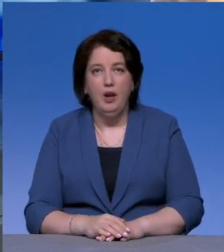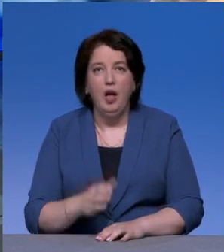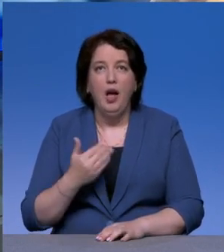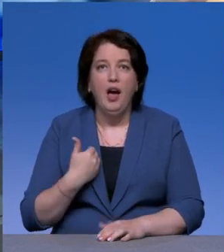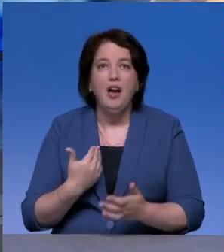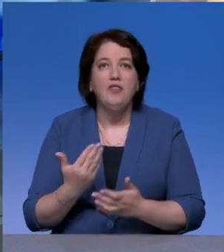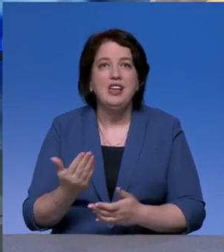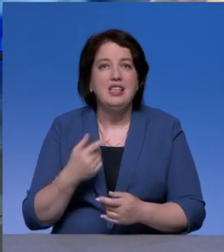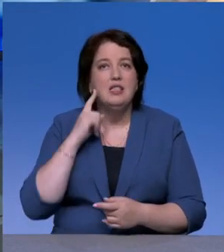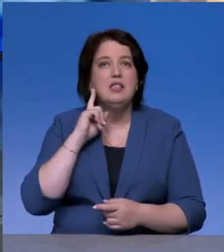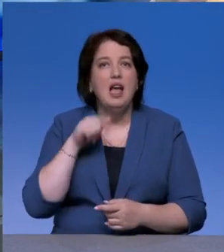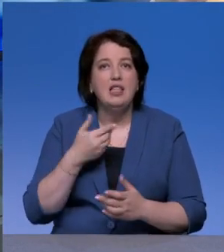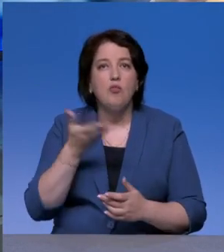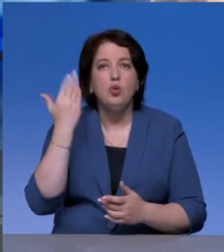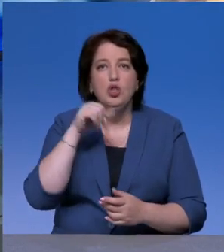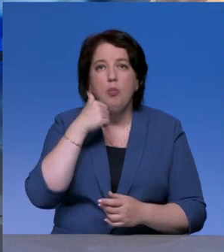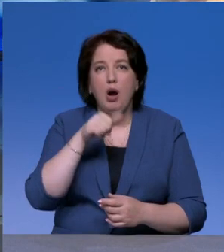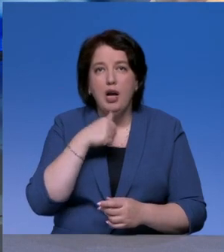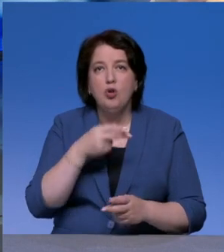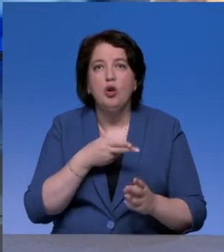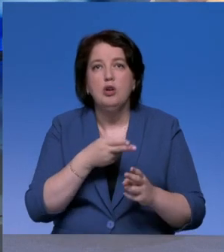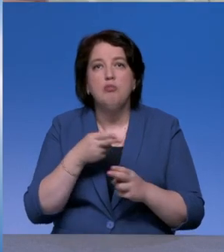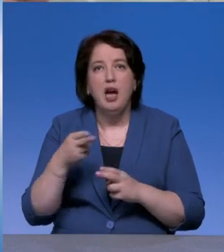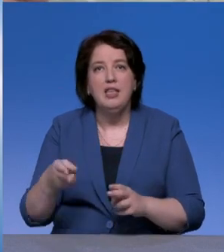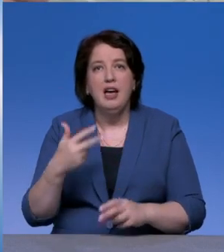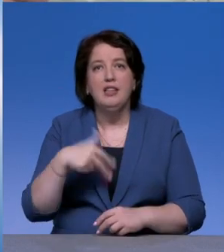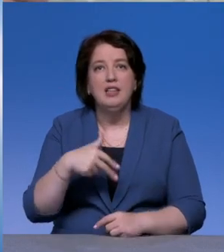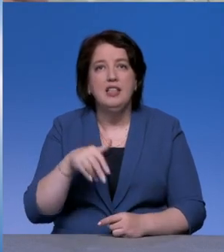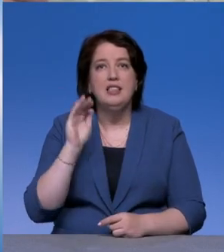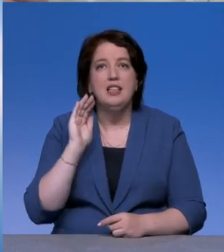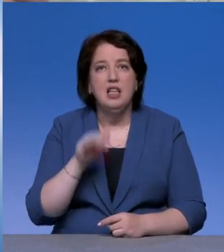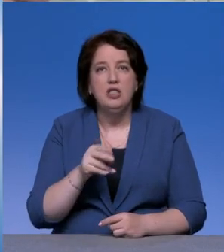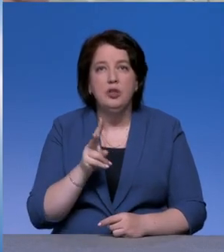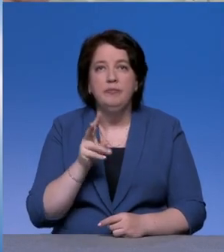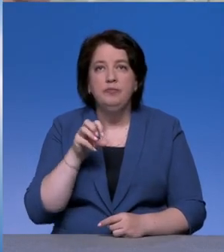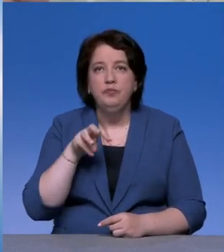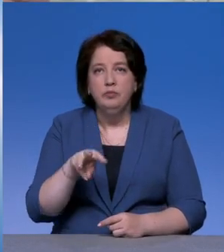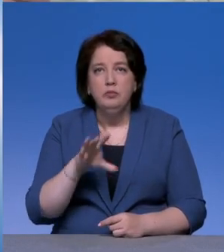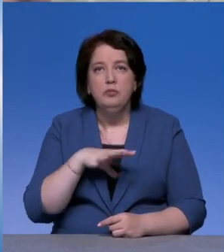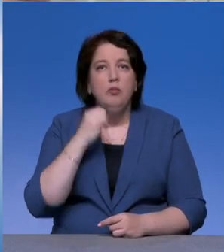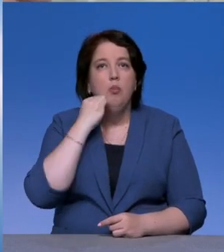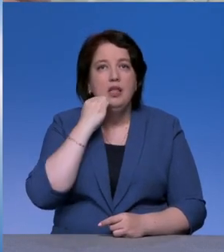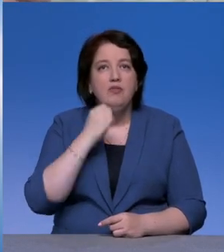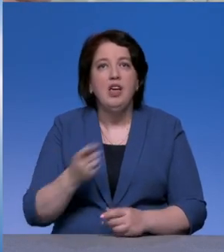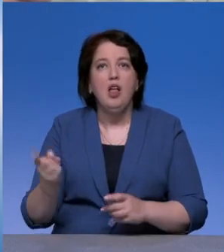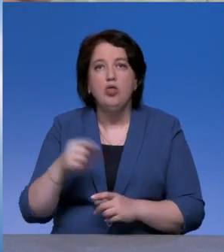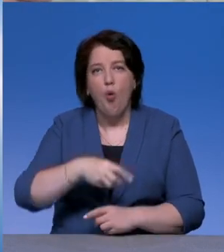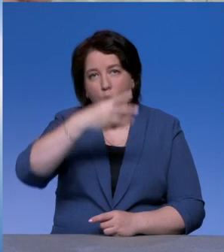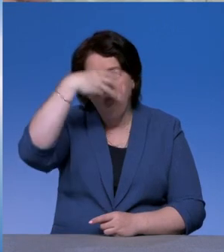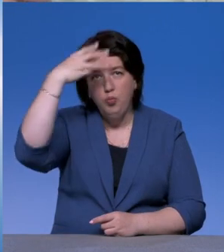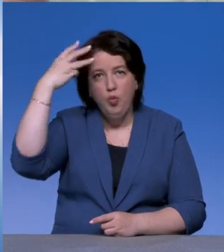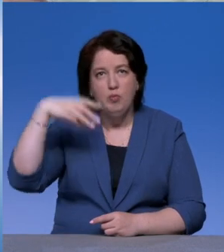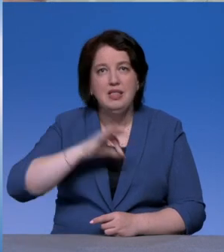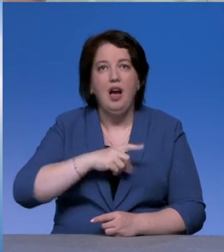в прошлом году лично проехал 30 тысяч километров по нашей стране. Из Москвы до Мурманска, из Мурманска до